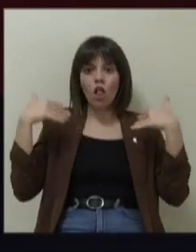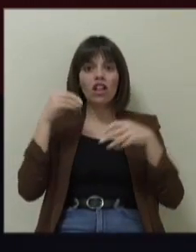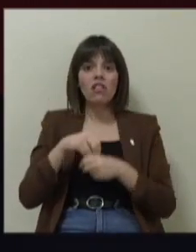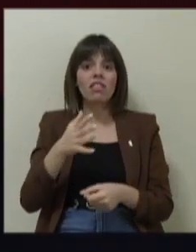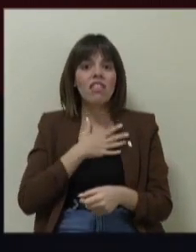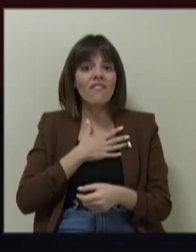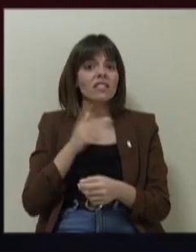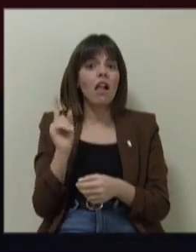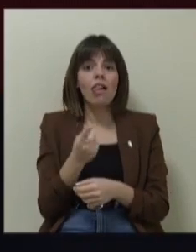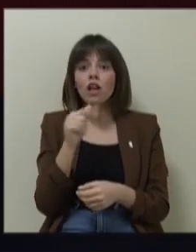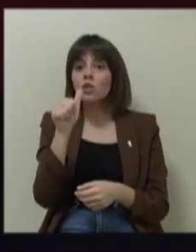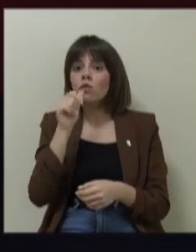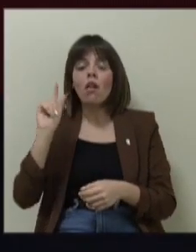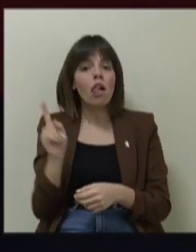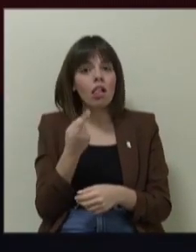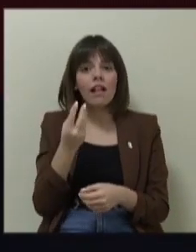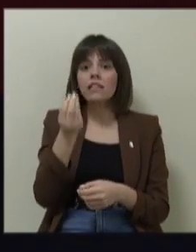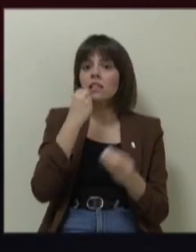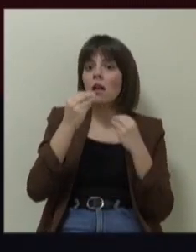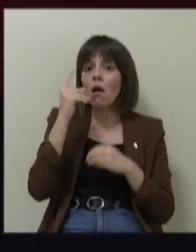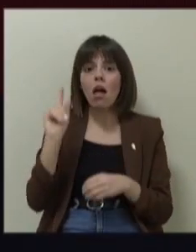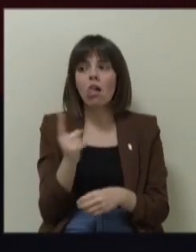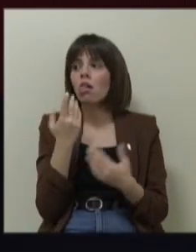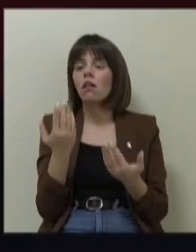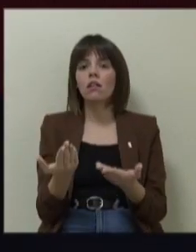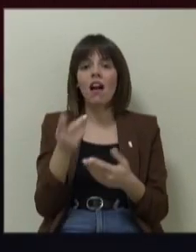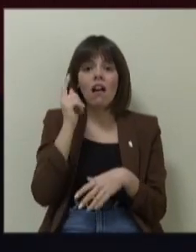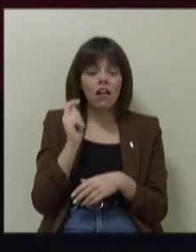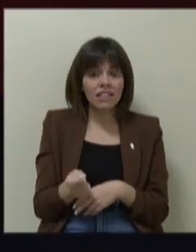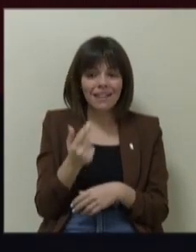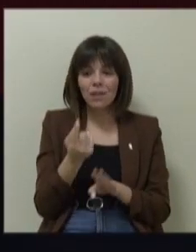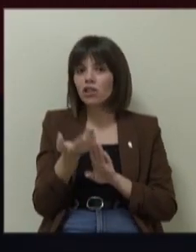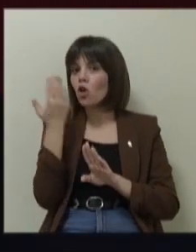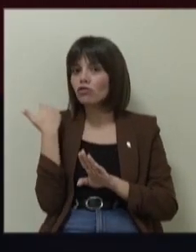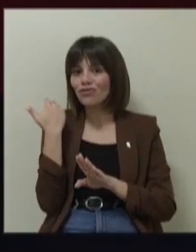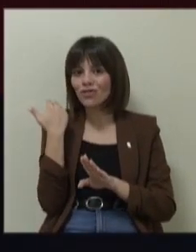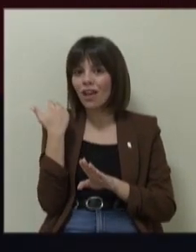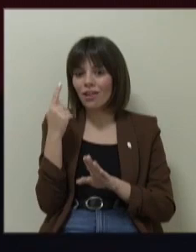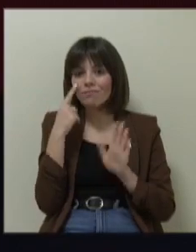değil. Su içmemiz mümkün değil, karnımızı doyurmamız mümkün değil. Aslında az önce